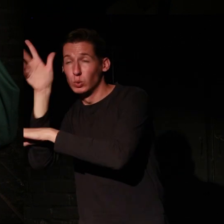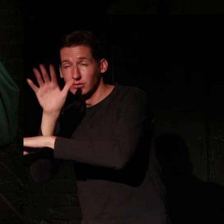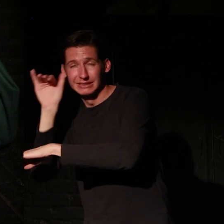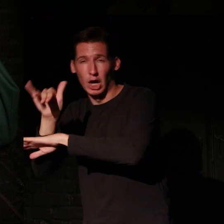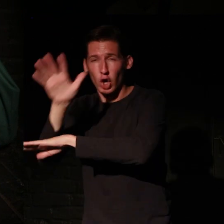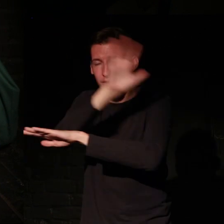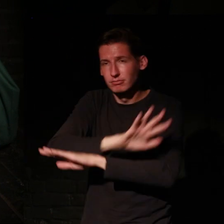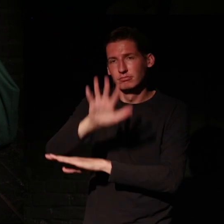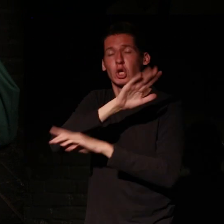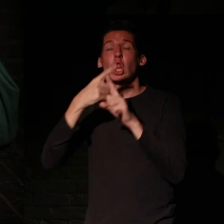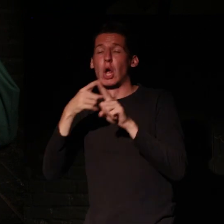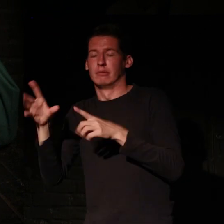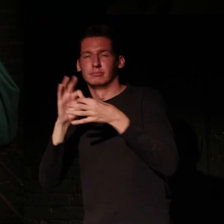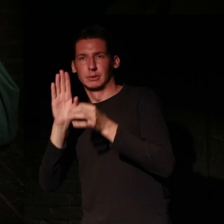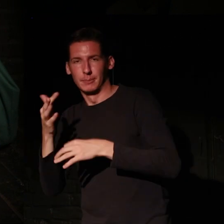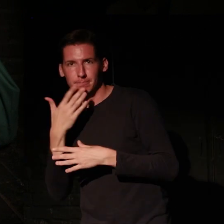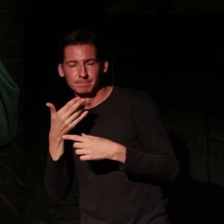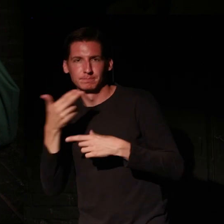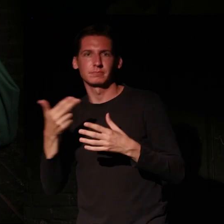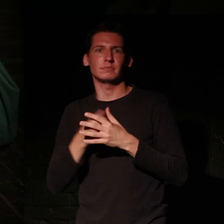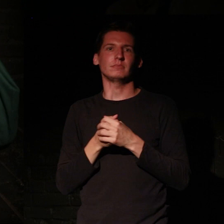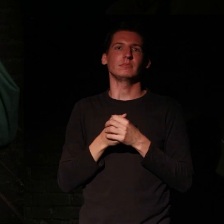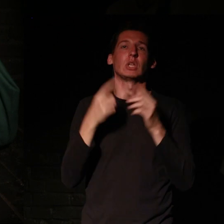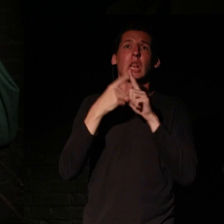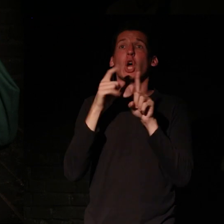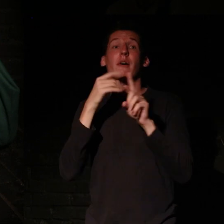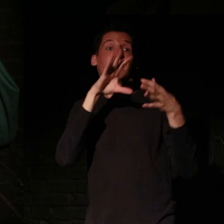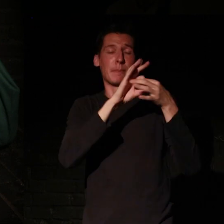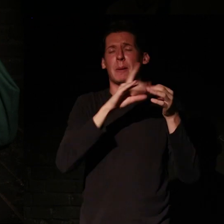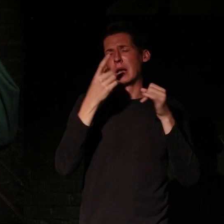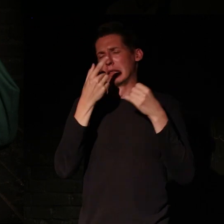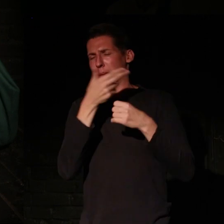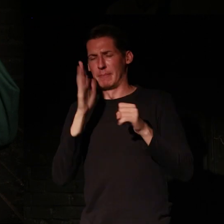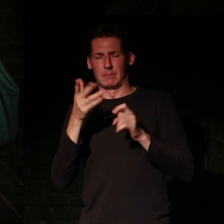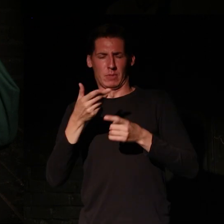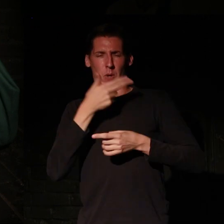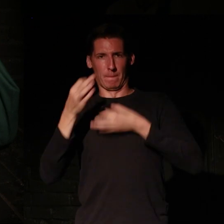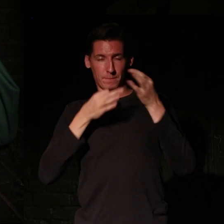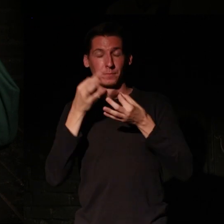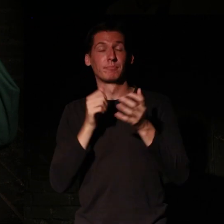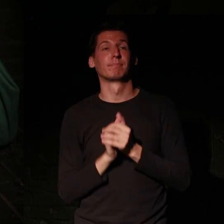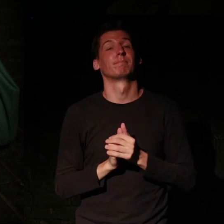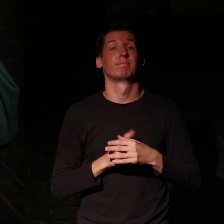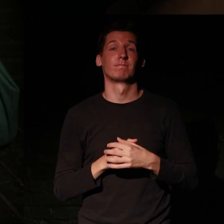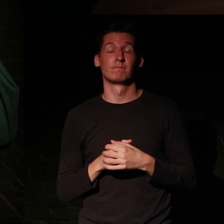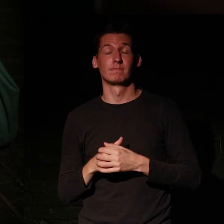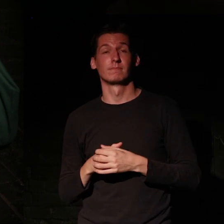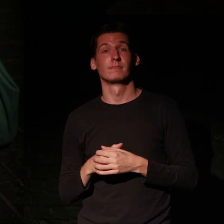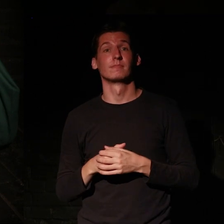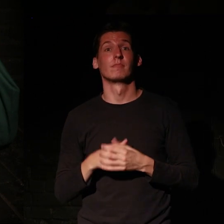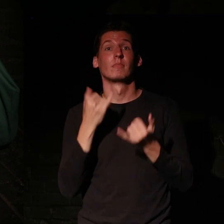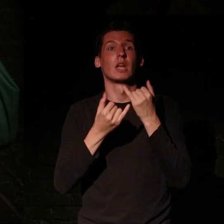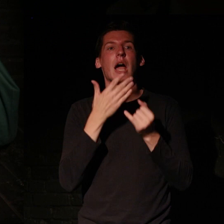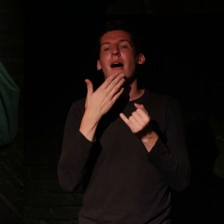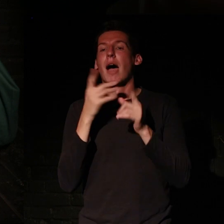wschodniej pewnie troszeczkę będziemy mówić, tam jest trochę inaczej. A na ile jest to wynik